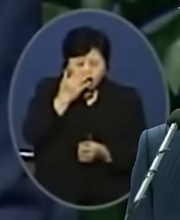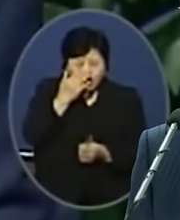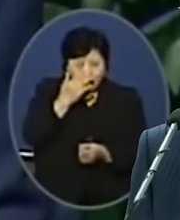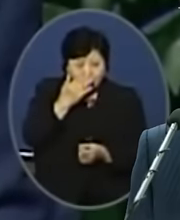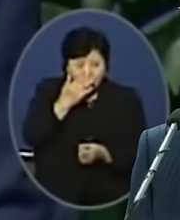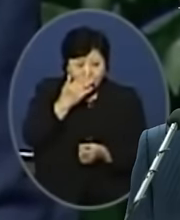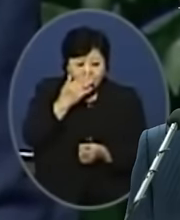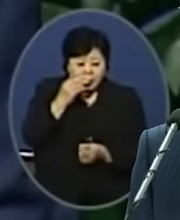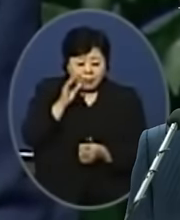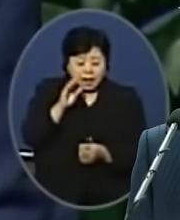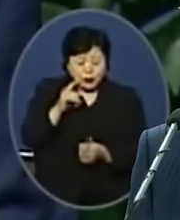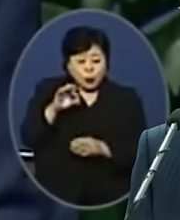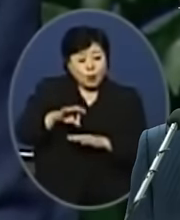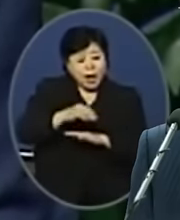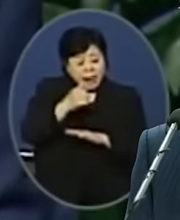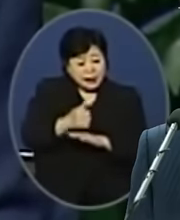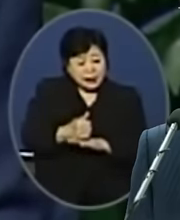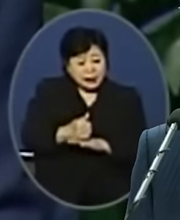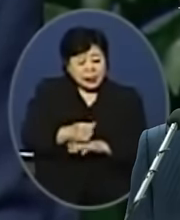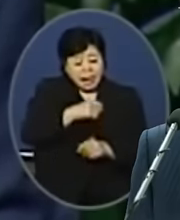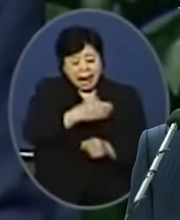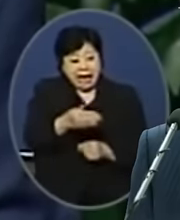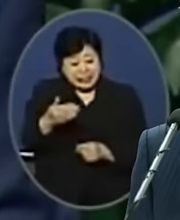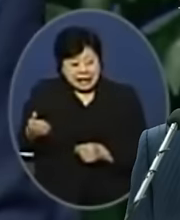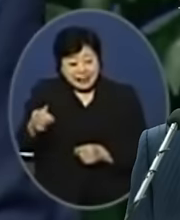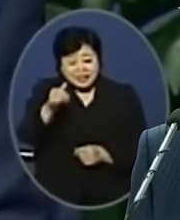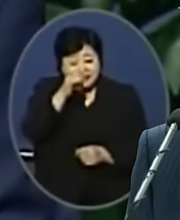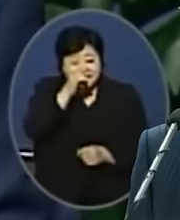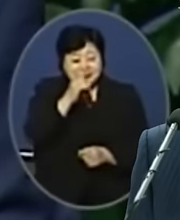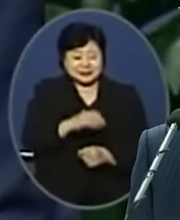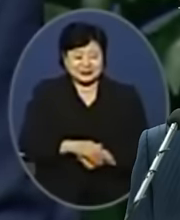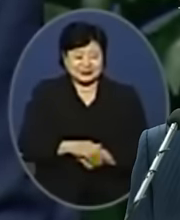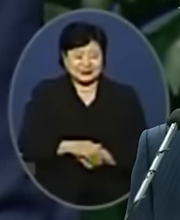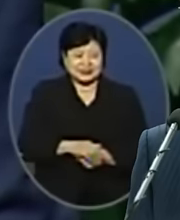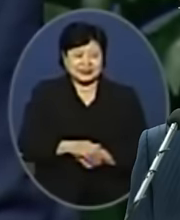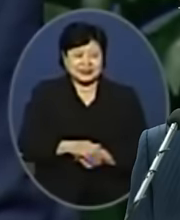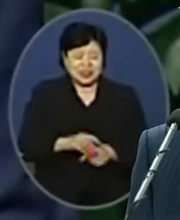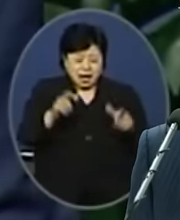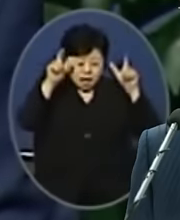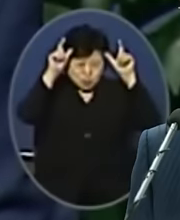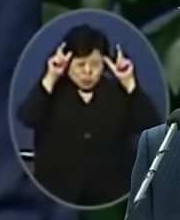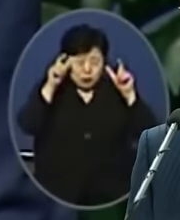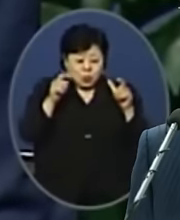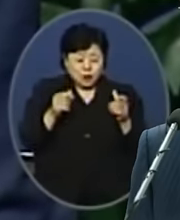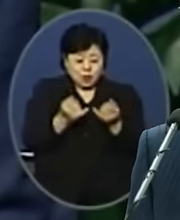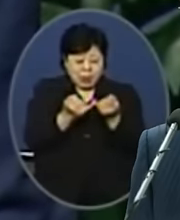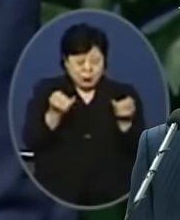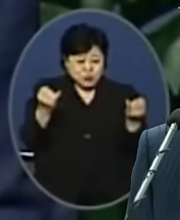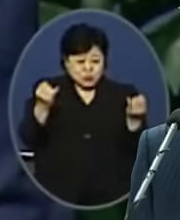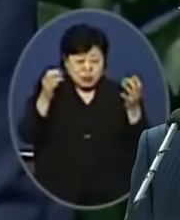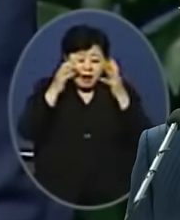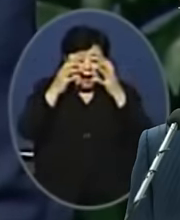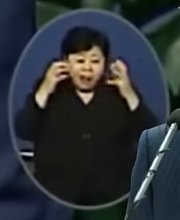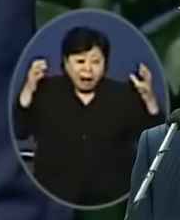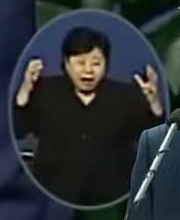바로가 나일 강변에 있는데 암소 일곱 마리가 살이 쪄서